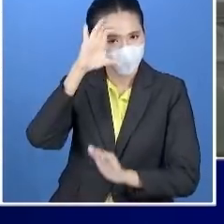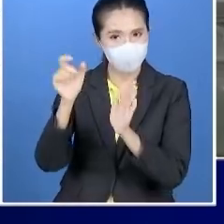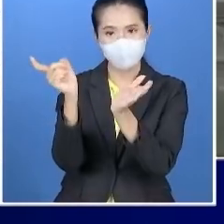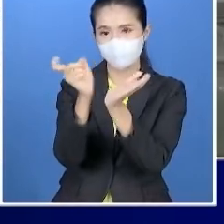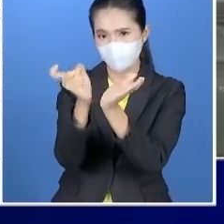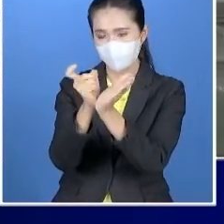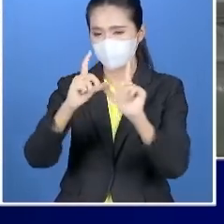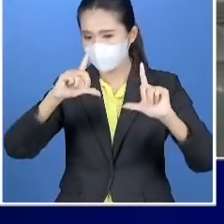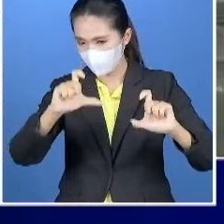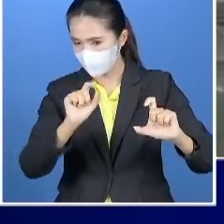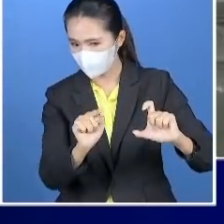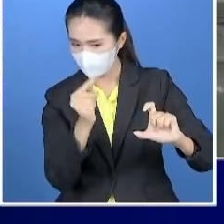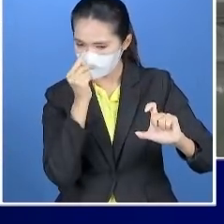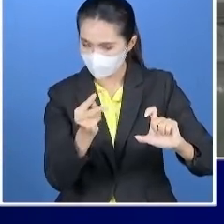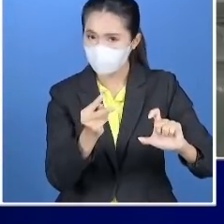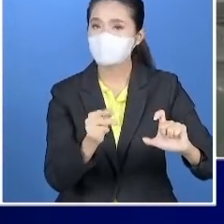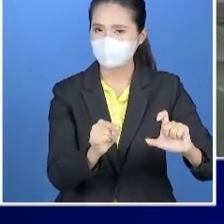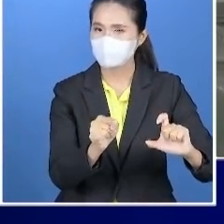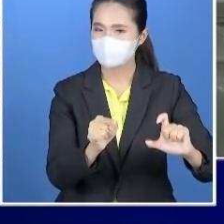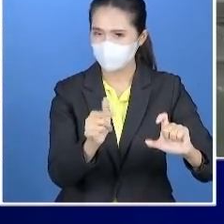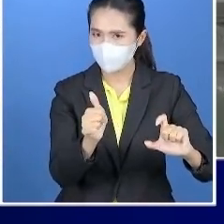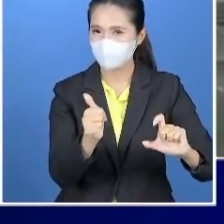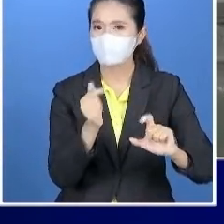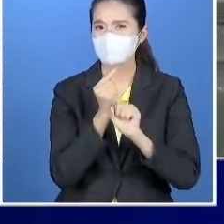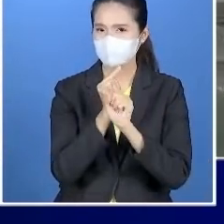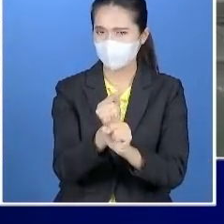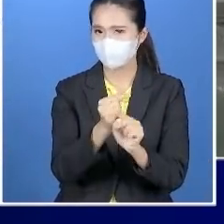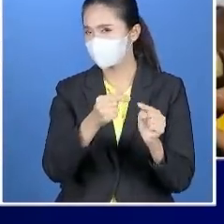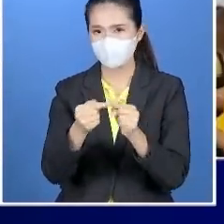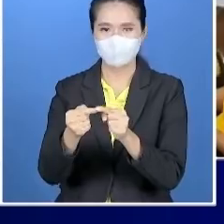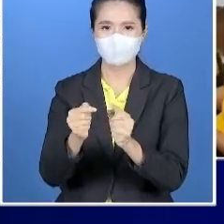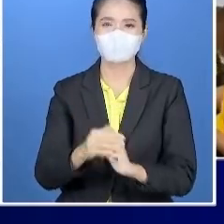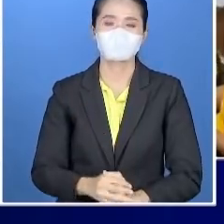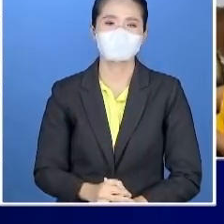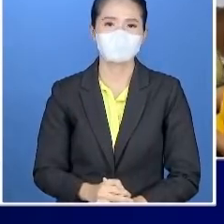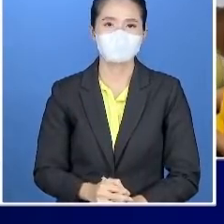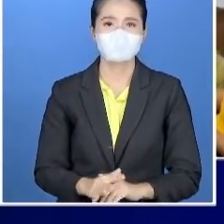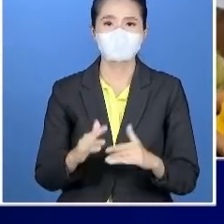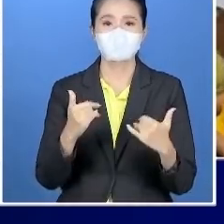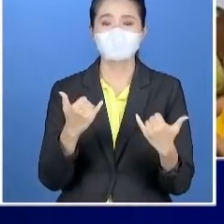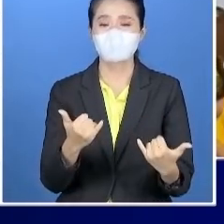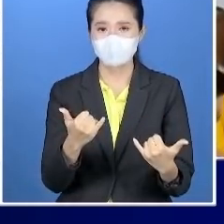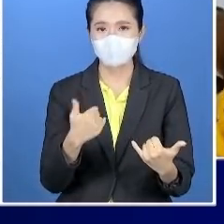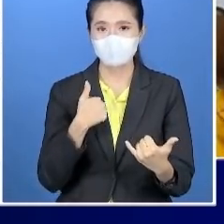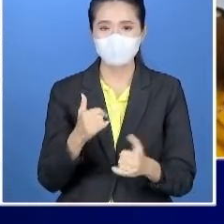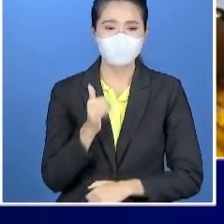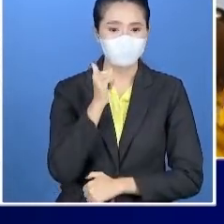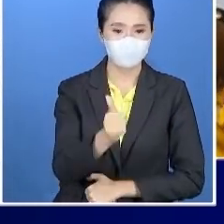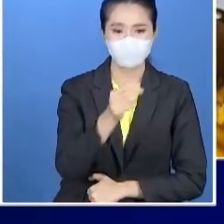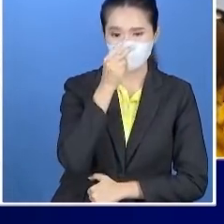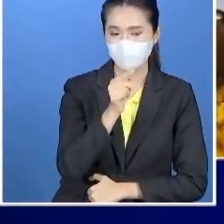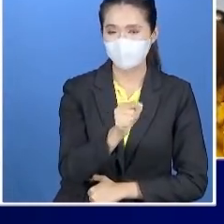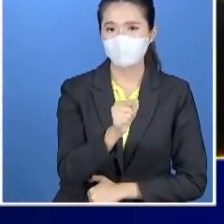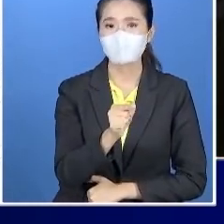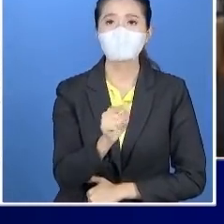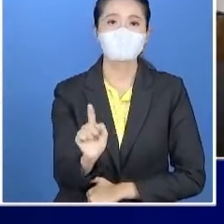าวเทียมภาคพื้นจะได้เห็นภาพจับภาพได้ทั้งหมดแล้วก็ขอให้ตามเรื่องนี้กันต่อก็แล้วกัน แล้วถามว่าณเวลานี้จากการลงพื้นที่เบื้องต้นเนี่ยนะฮะคุ